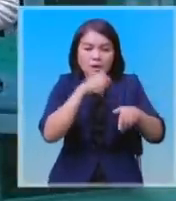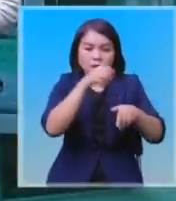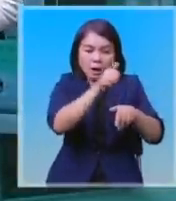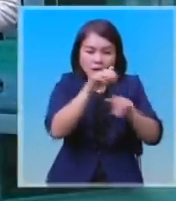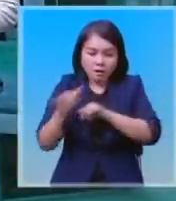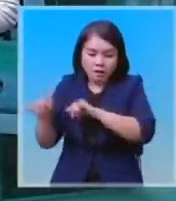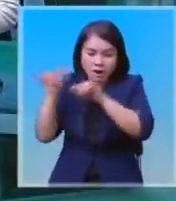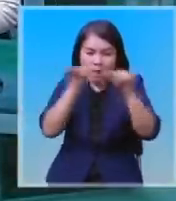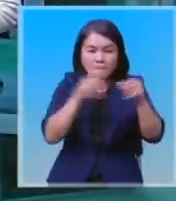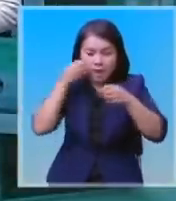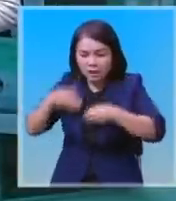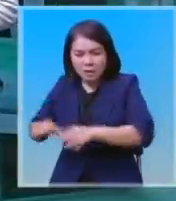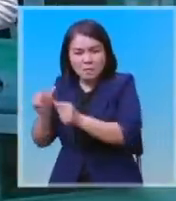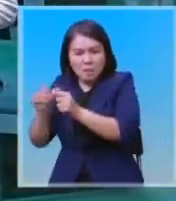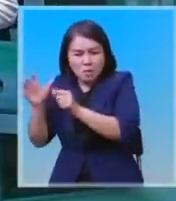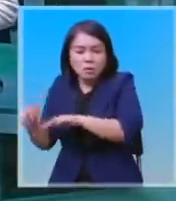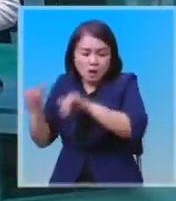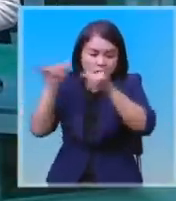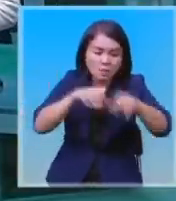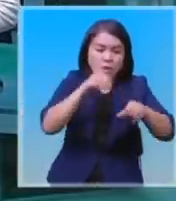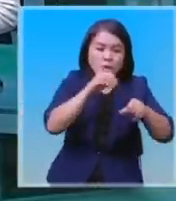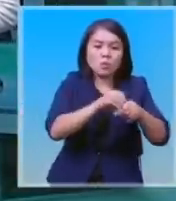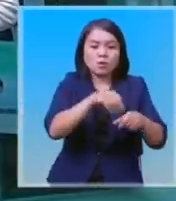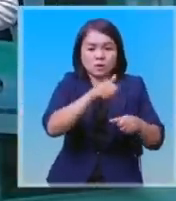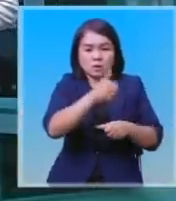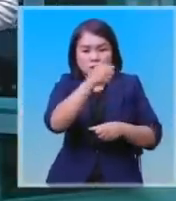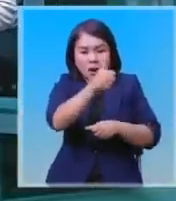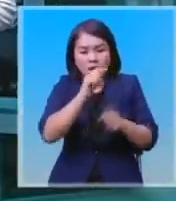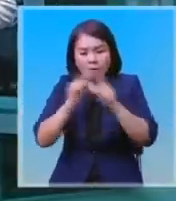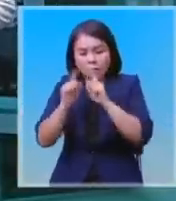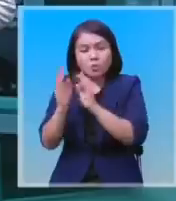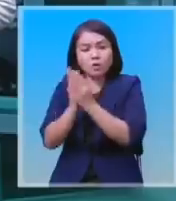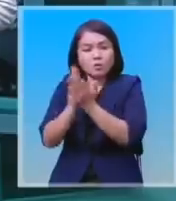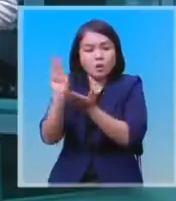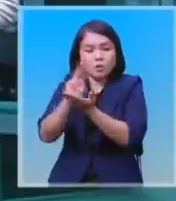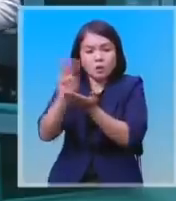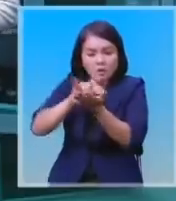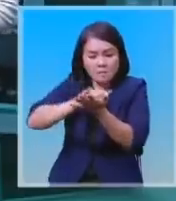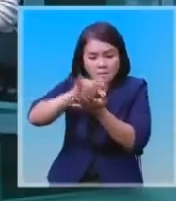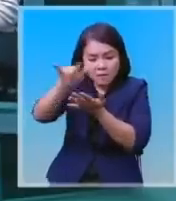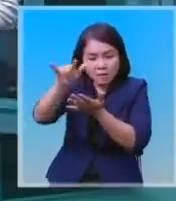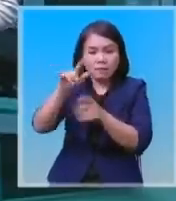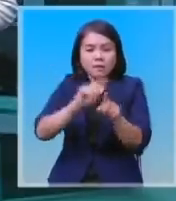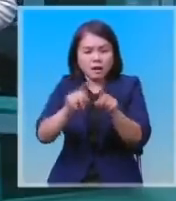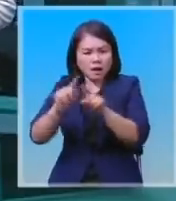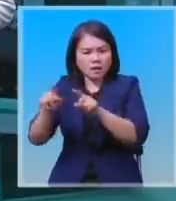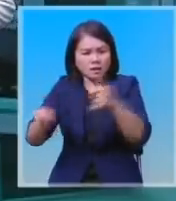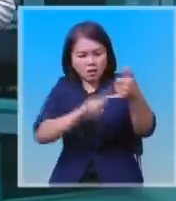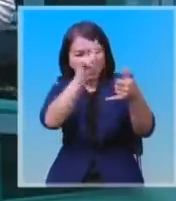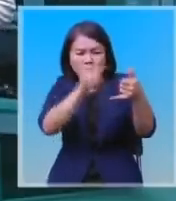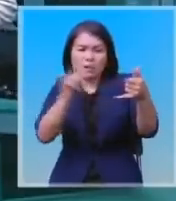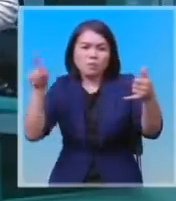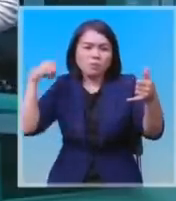เองนะคร ับ ค่ะคือตอนแรกก่อนหน้านี้เนี่ยมีการพูดถึงเรื่องของวีซ่านะคะที่ราฮาฟได้รับนะคะว่าเอ๊ะตกลงแล้วเนี่ยเ